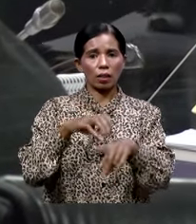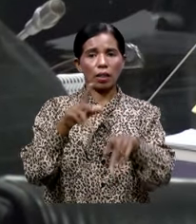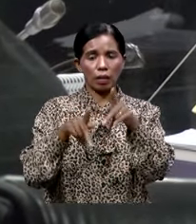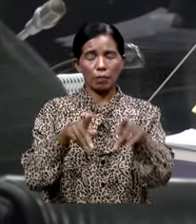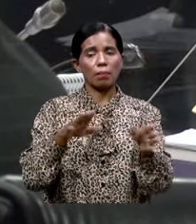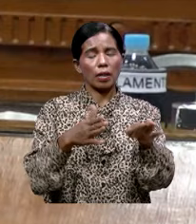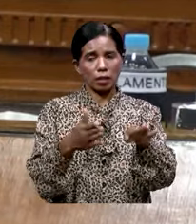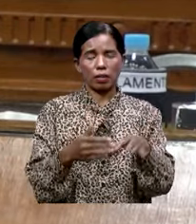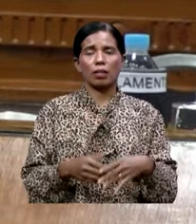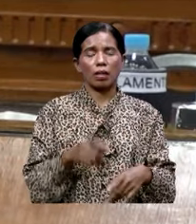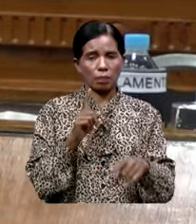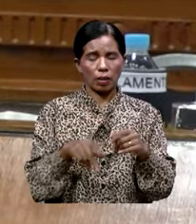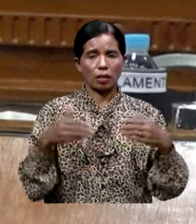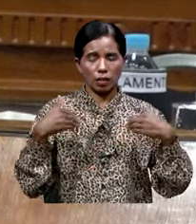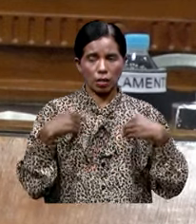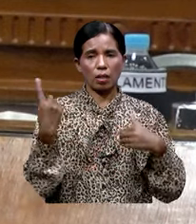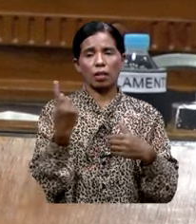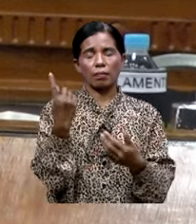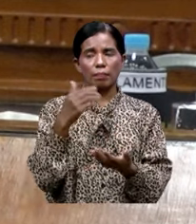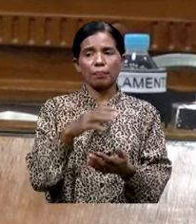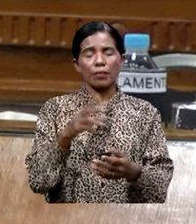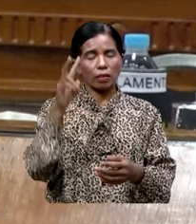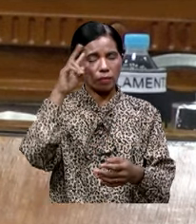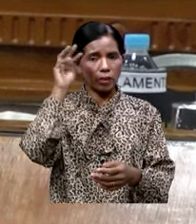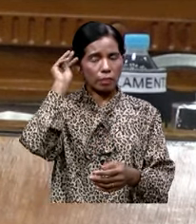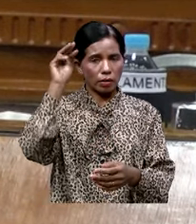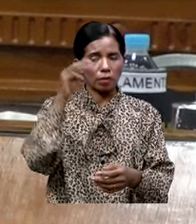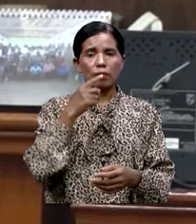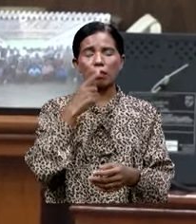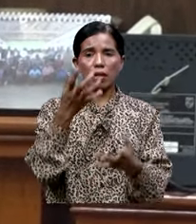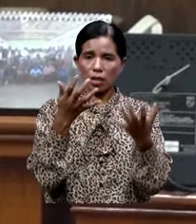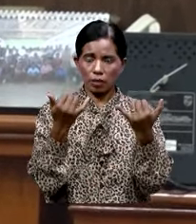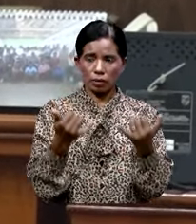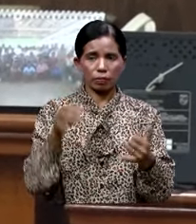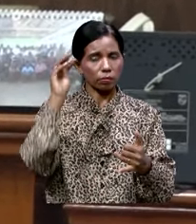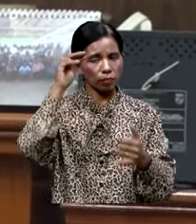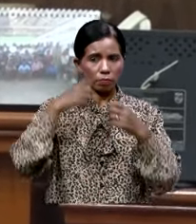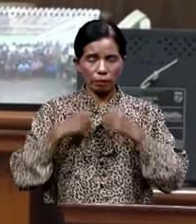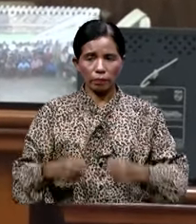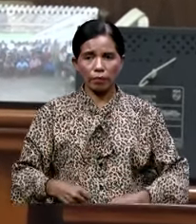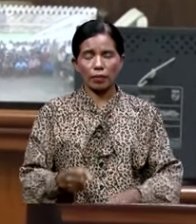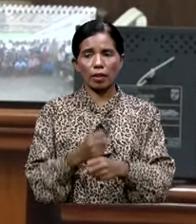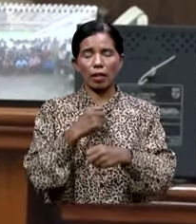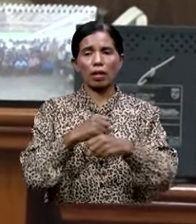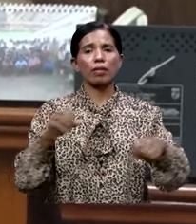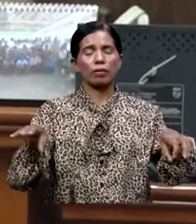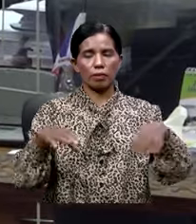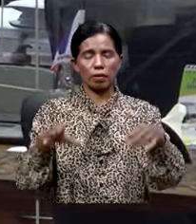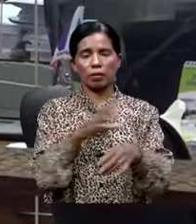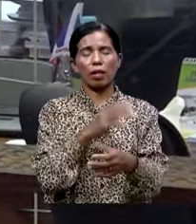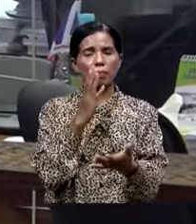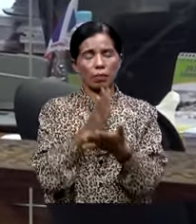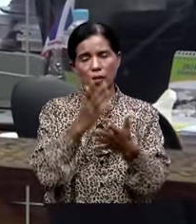acontece. Hatamba preocupação ne vice-ministro ba asunto parlamentar afirma dadau ne ministério Saudi halohela servisu ho di combate